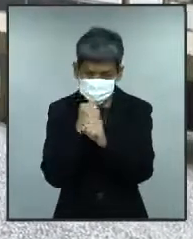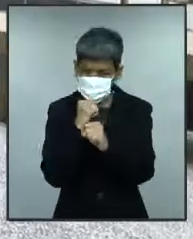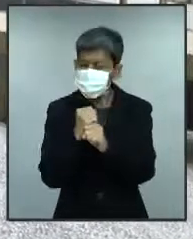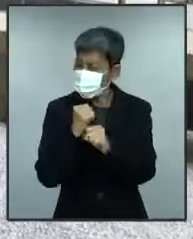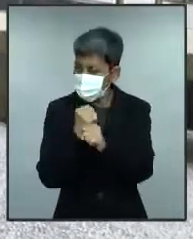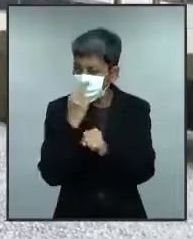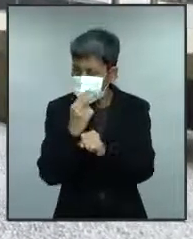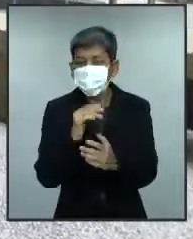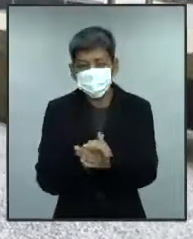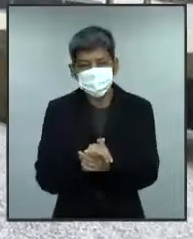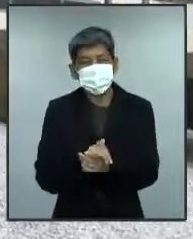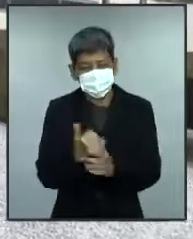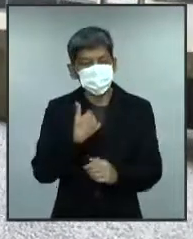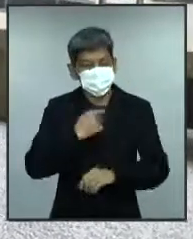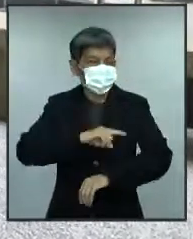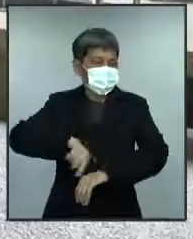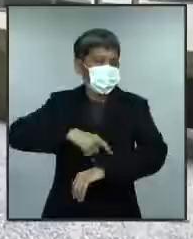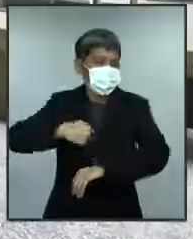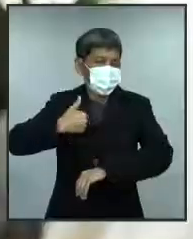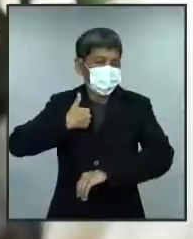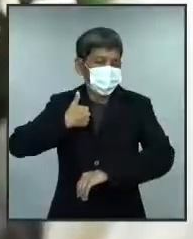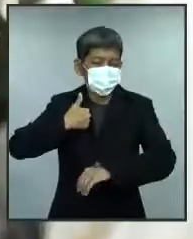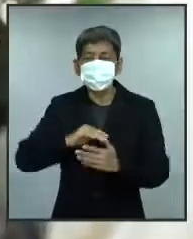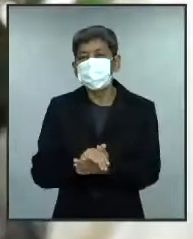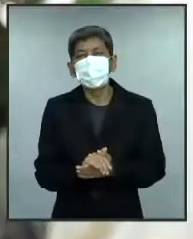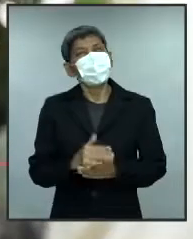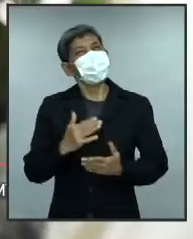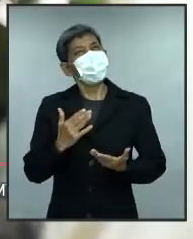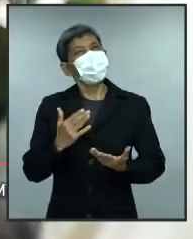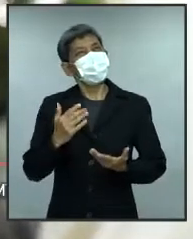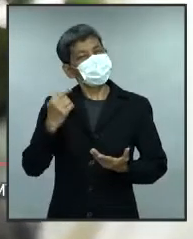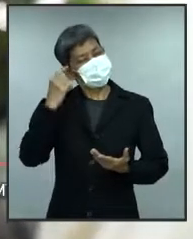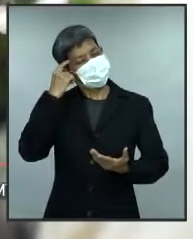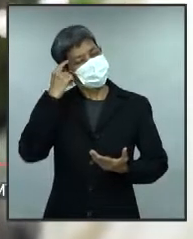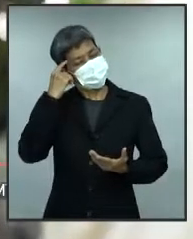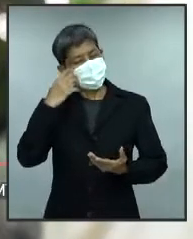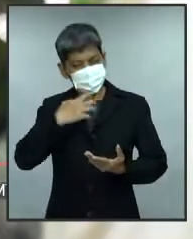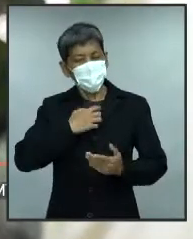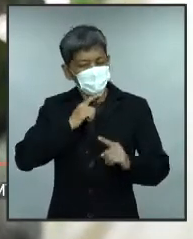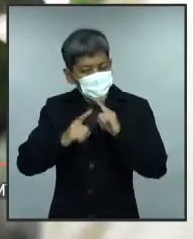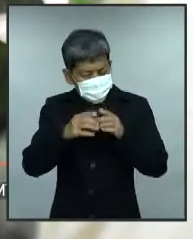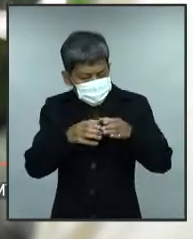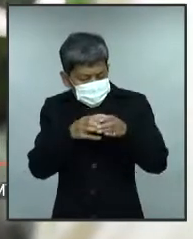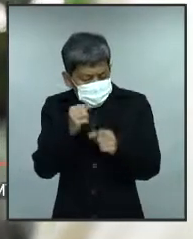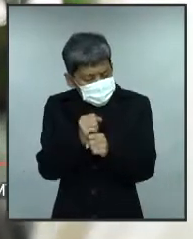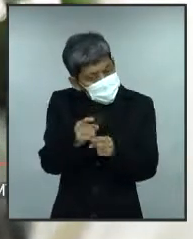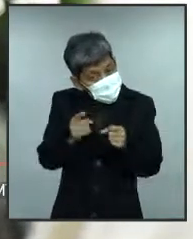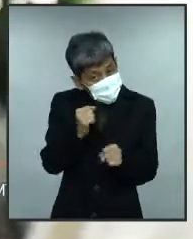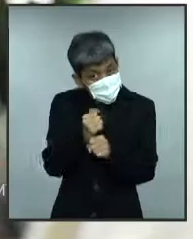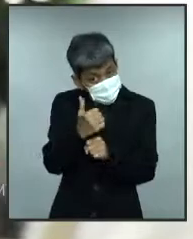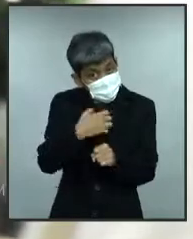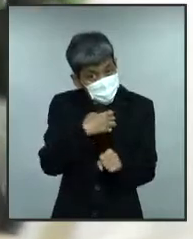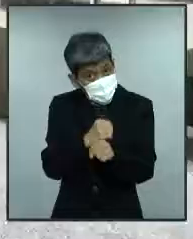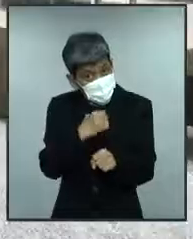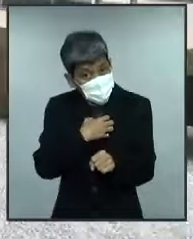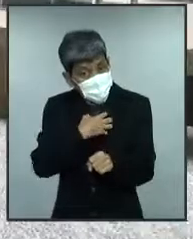มาตรฐานอีกรอบในตรงนี้มันจะกินเวลาเพราะนั้นเองเนี่ยตอนนั้นอย่างตอนแรกเองก็คิดคุยกันเหมือนกันว่าจะเริ่มกับตรงนั้น